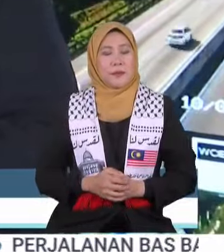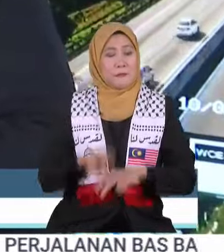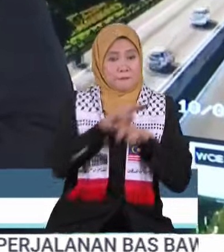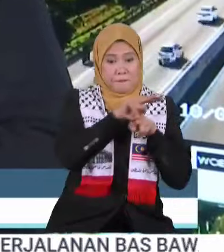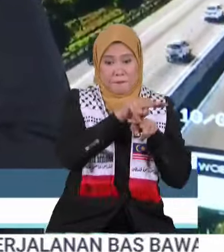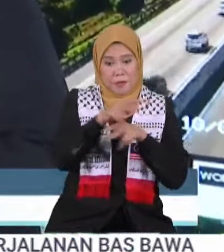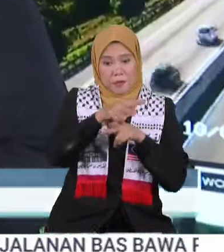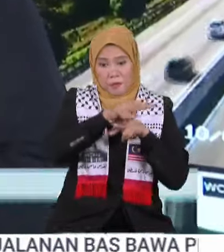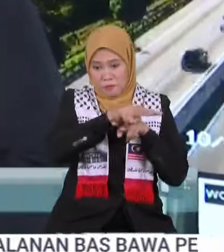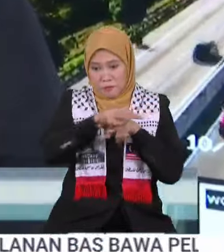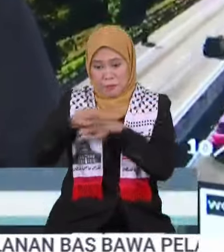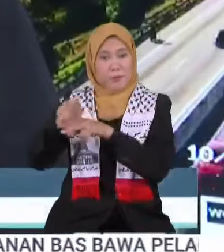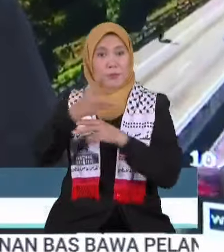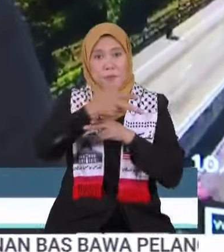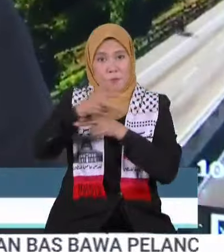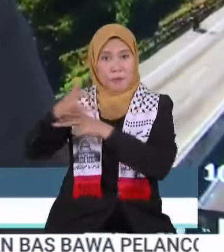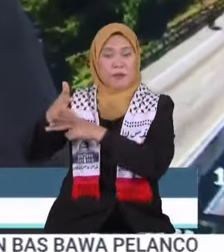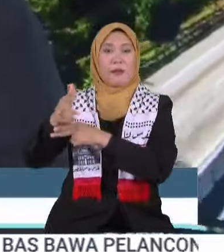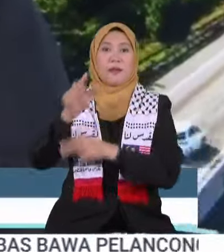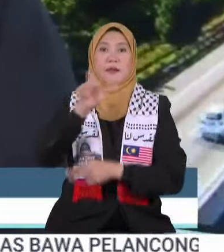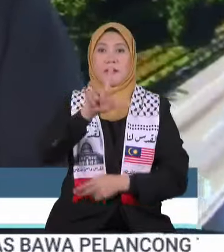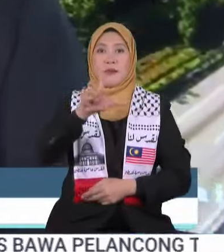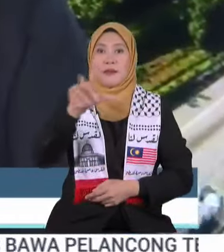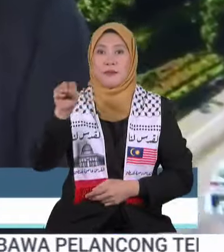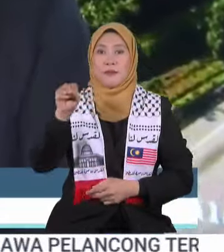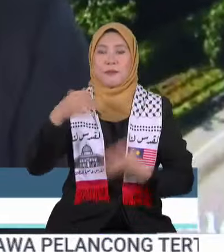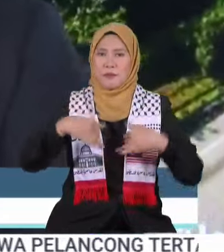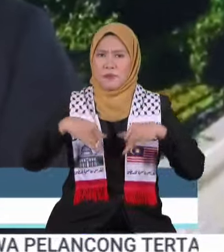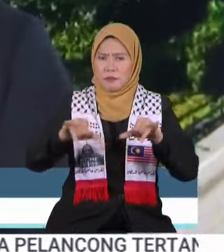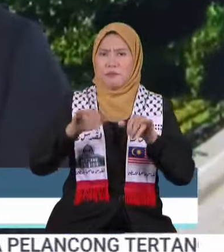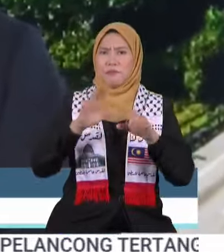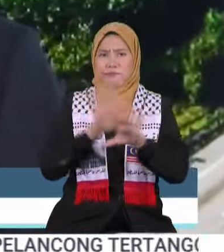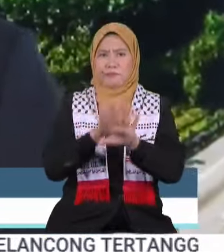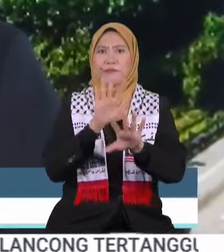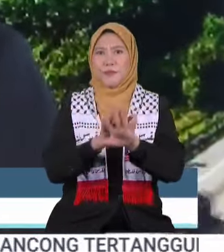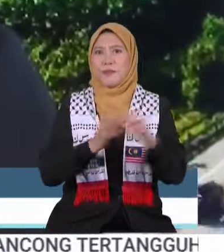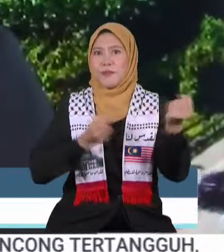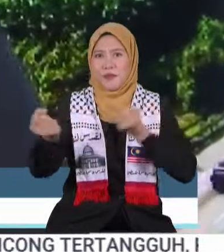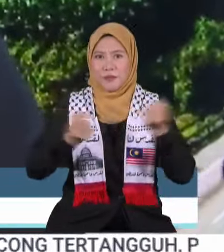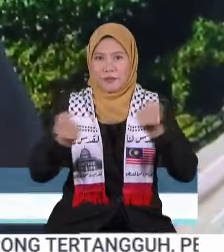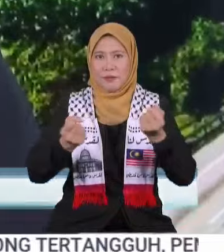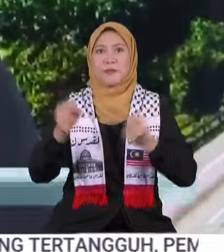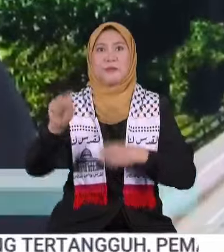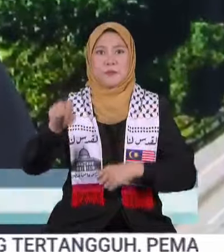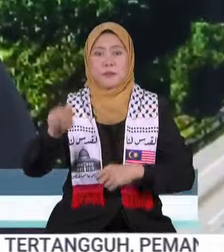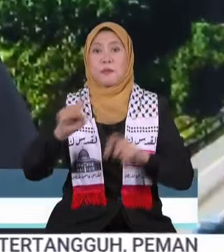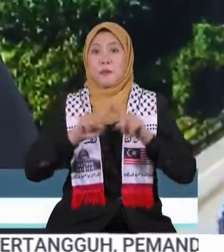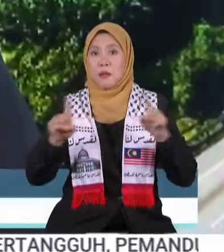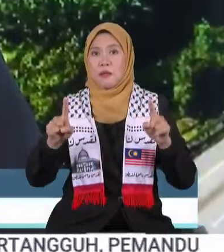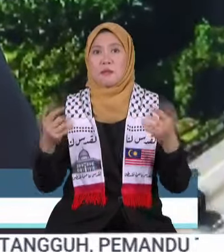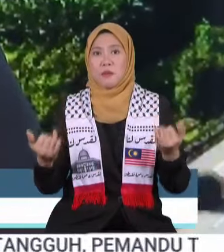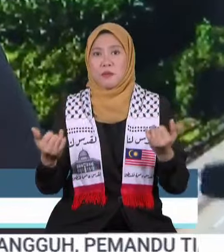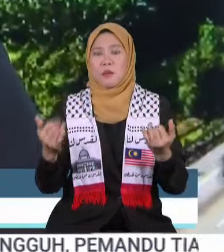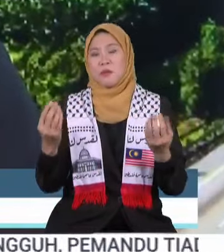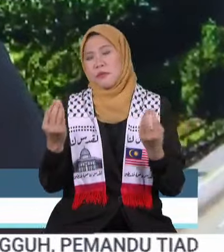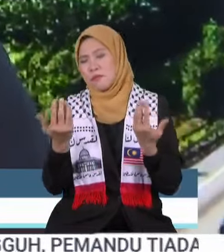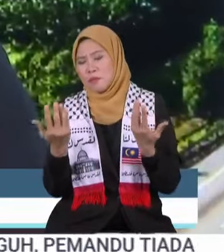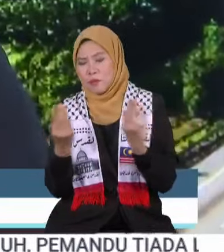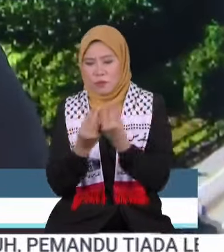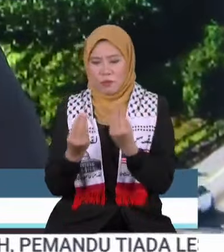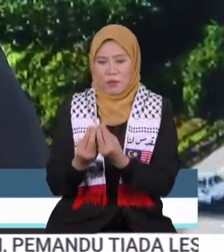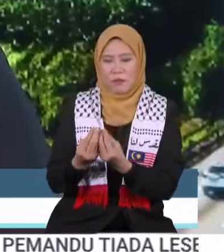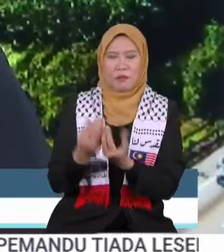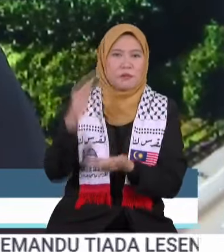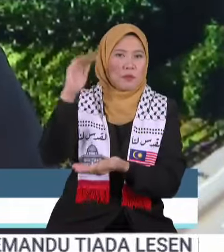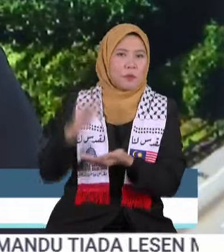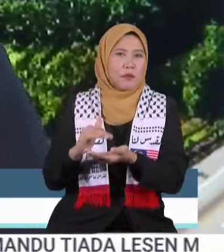Pemantauan daripada Pusat Pengurusan Trafik LLM mendapati trafik masih tinggi pada hari ini, namun terdapat pengurangan jumlah trafik utama